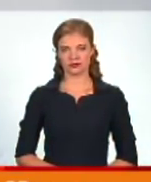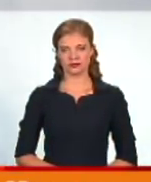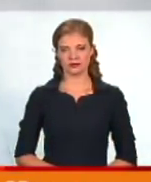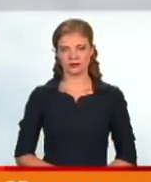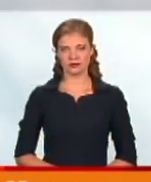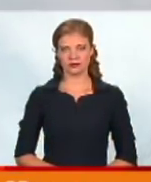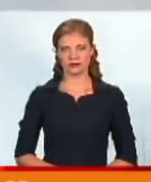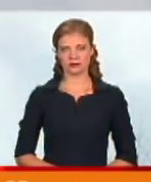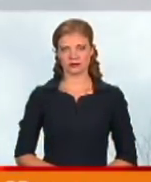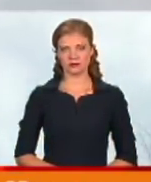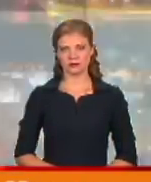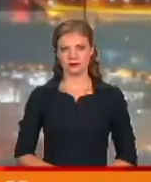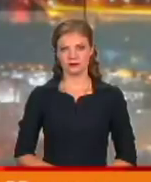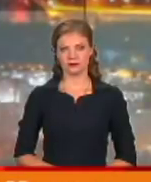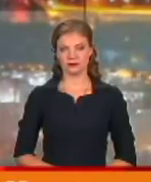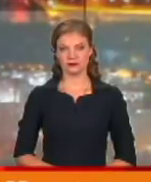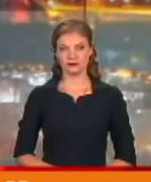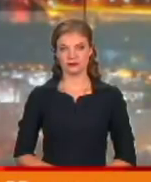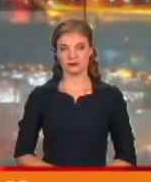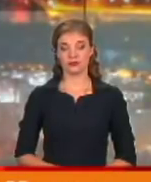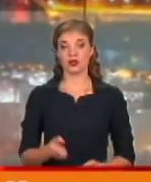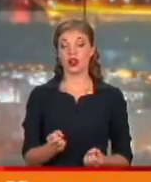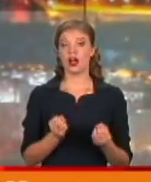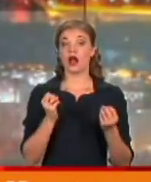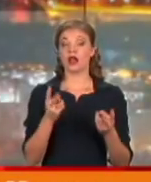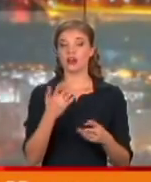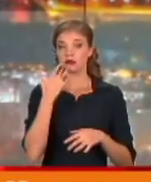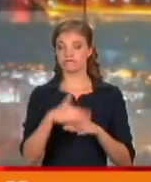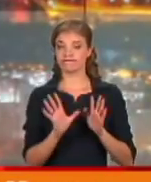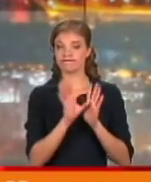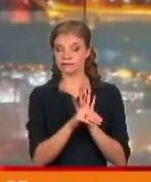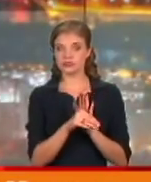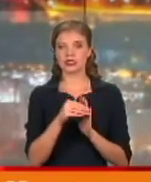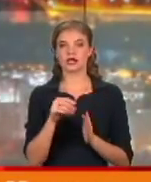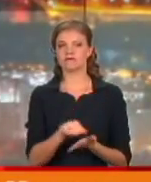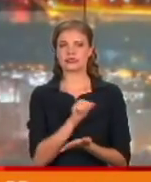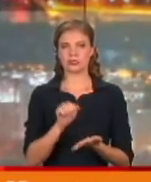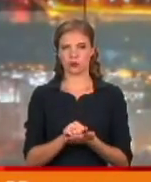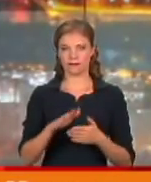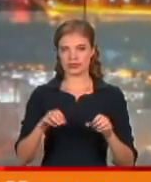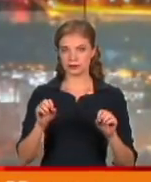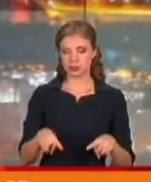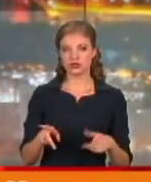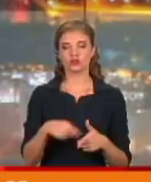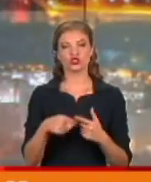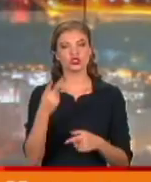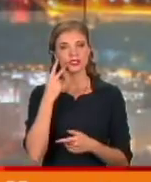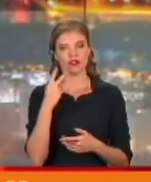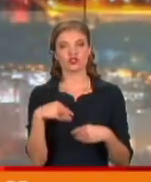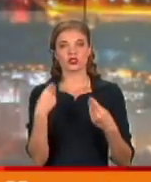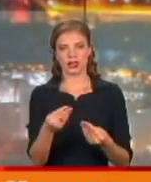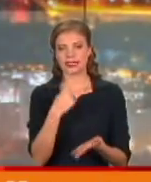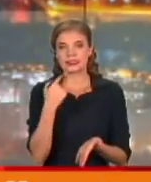Компанієць. Програма «Вікна» СТБ. А як влаштовуються за кордоном дипломовані спеціалісти? Чи завжди